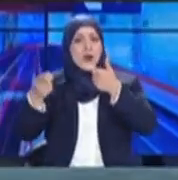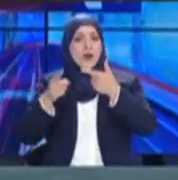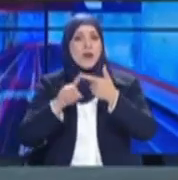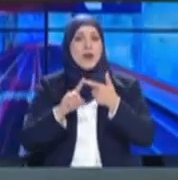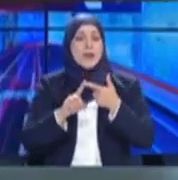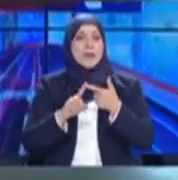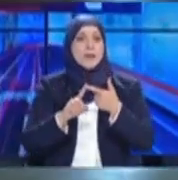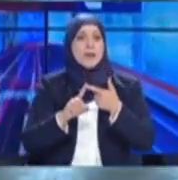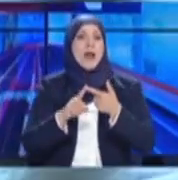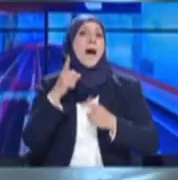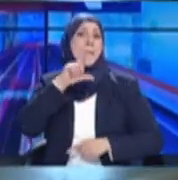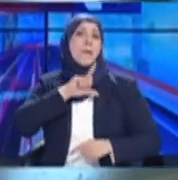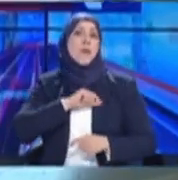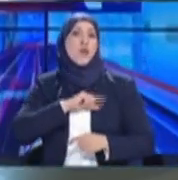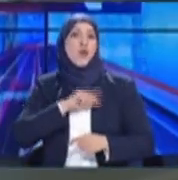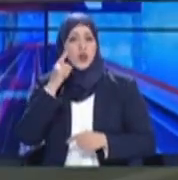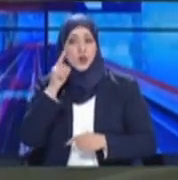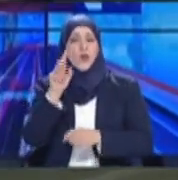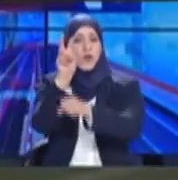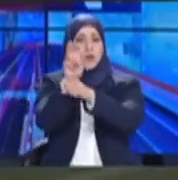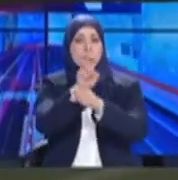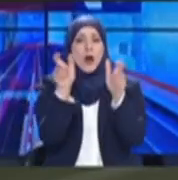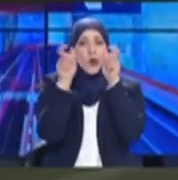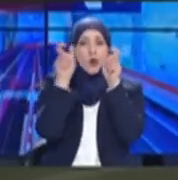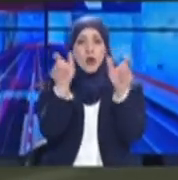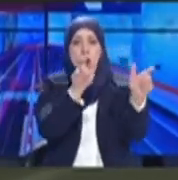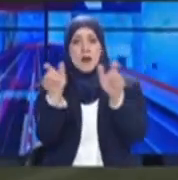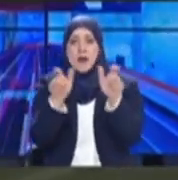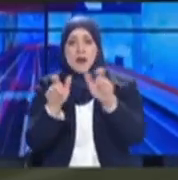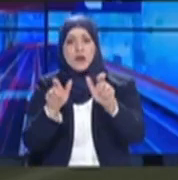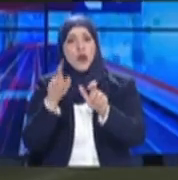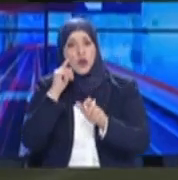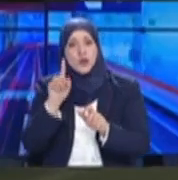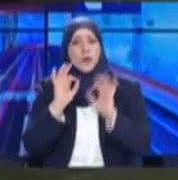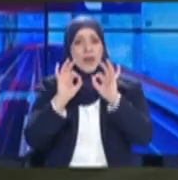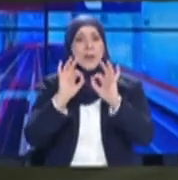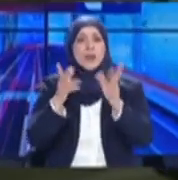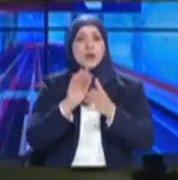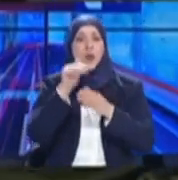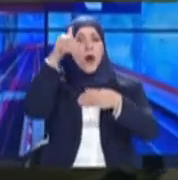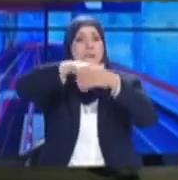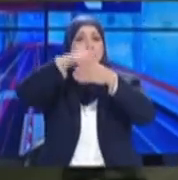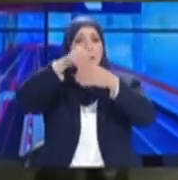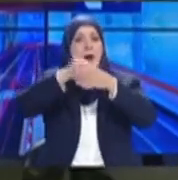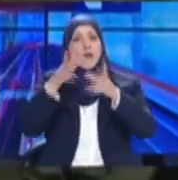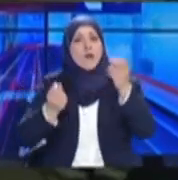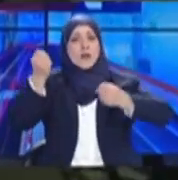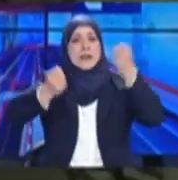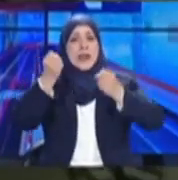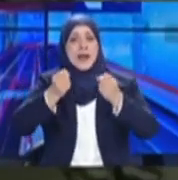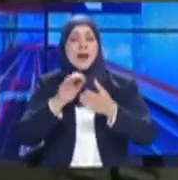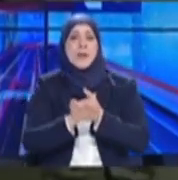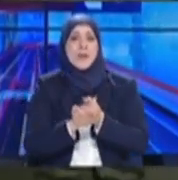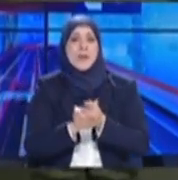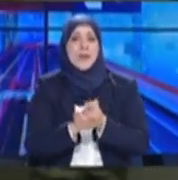الوحدات الامنيه اه تتعامل مع هذا ال الامر الاتحادي سياره من ال